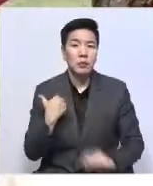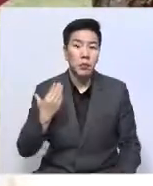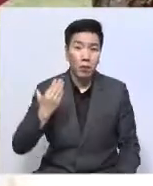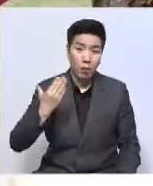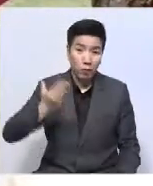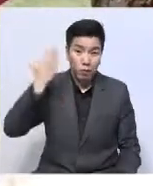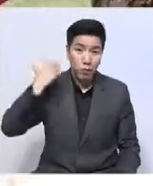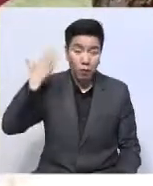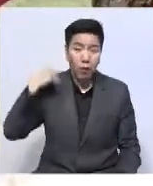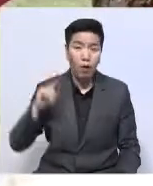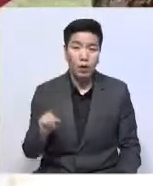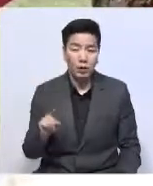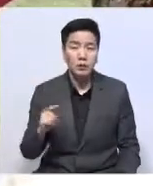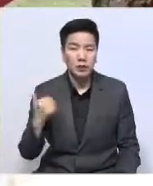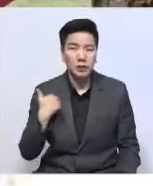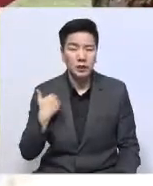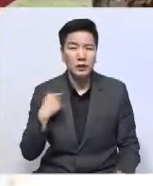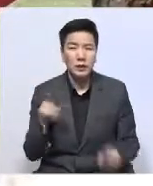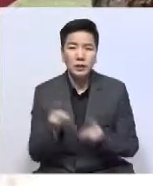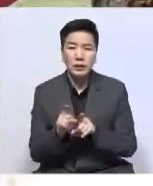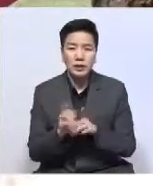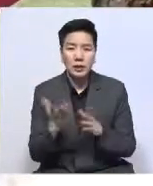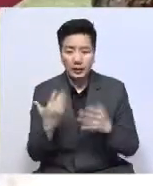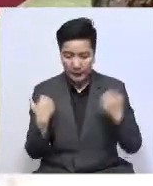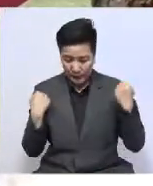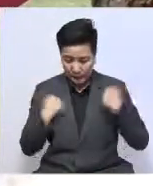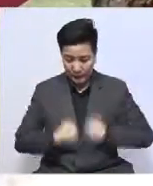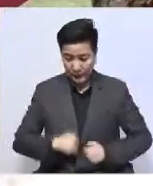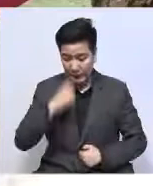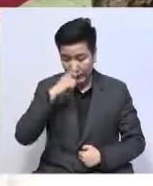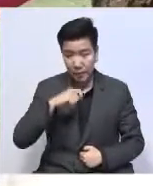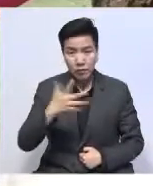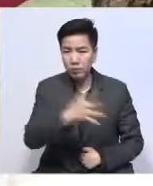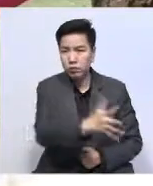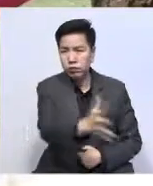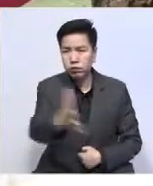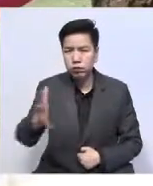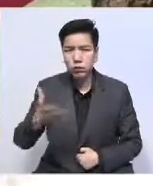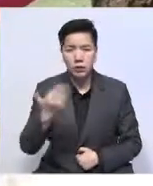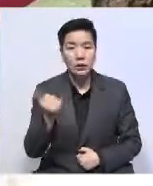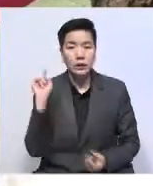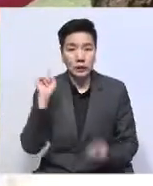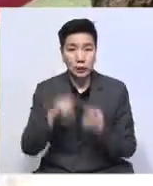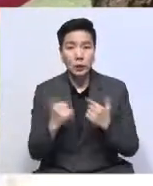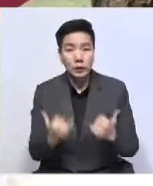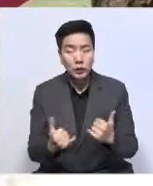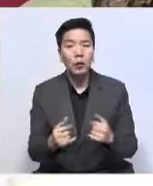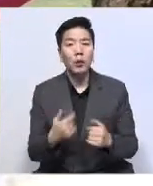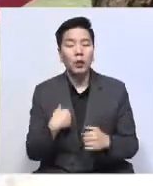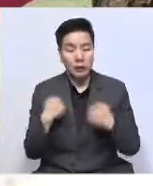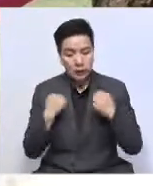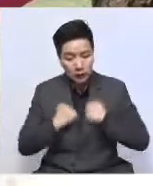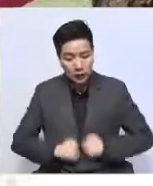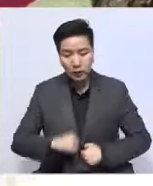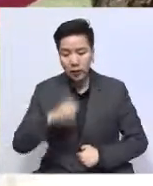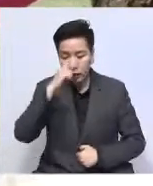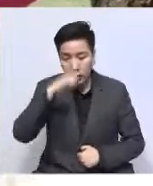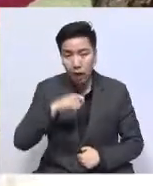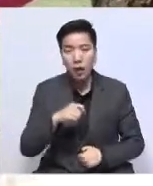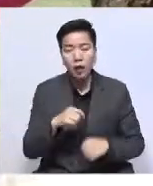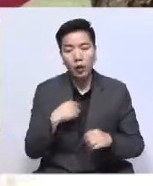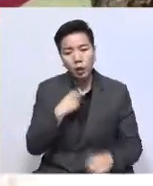ก่อนก็ช่วงนั้นก็ไม่มีแต่งชุดไทยงานไหนก็ไม่เคยมีนะพอมาช่วงนี้แต่งชุดไทยดู